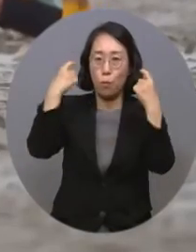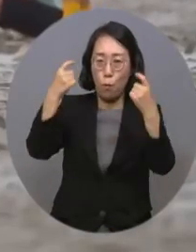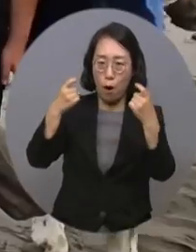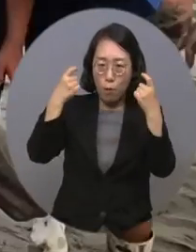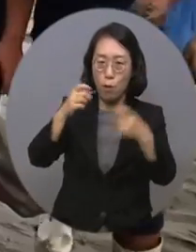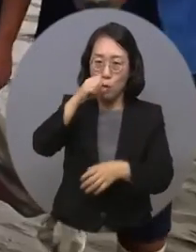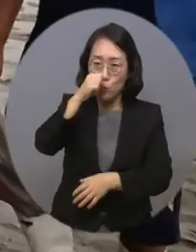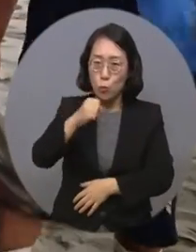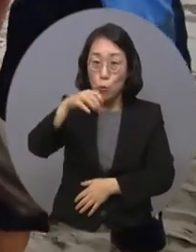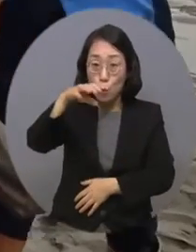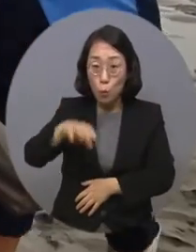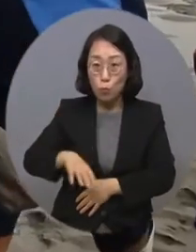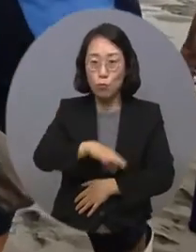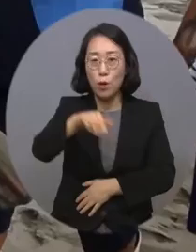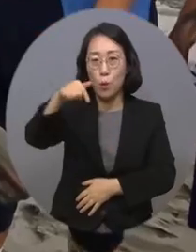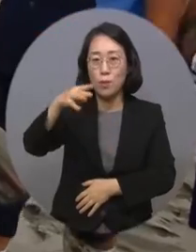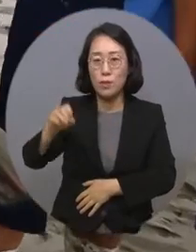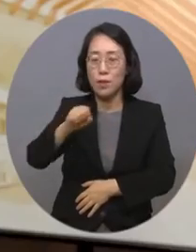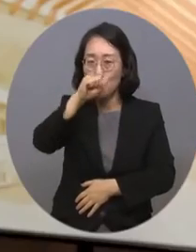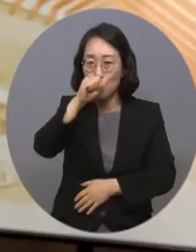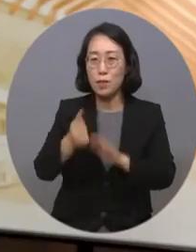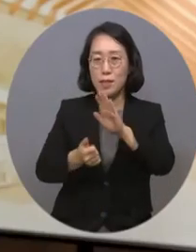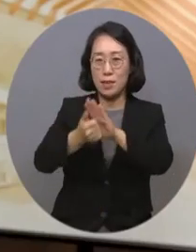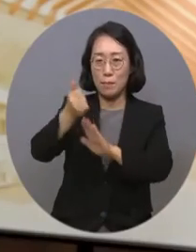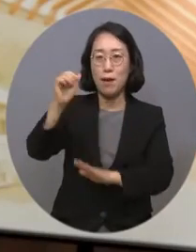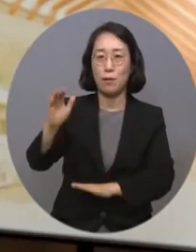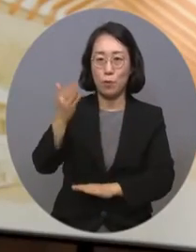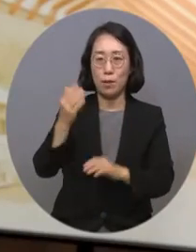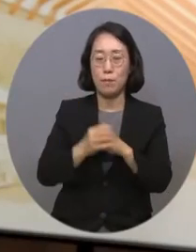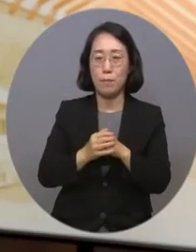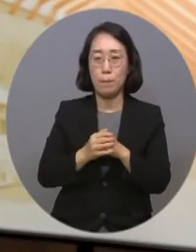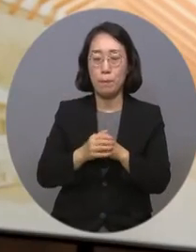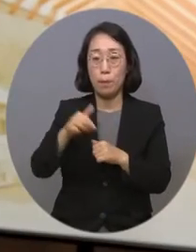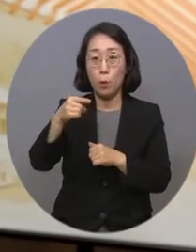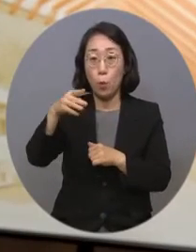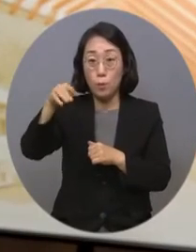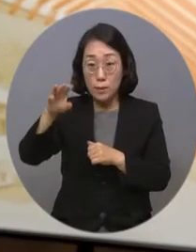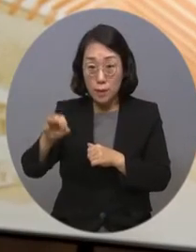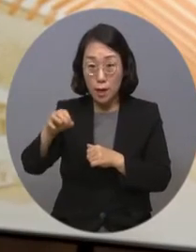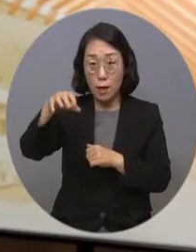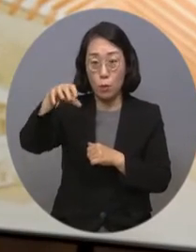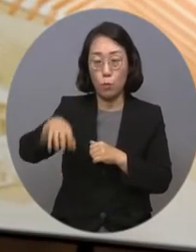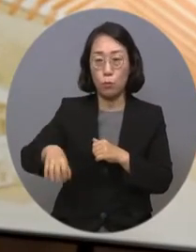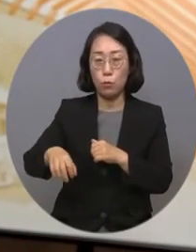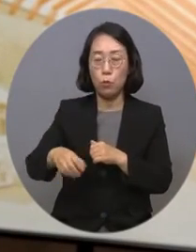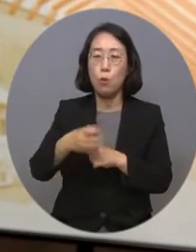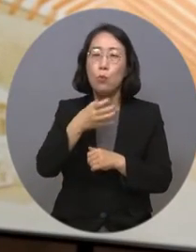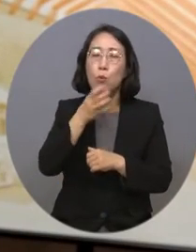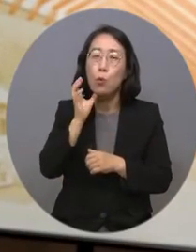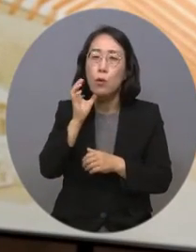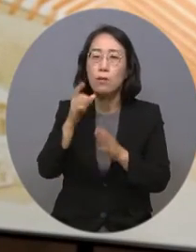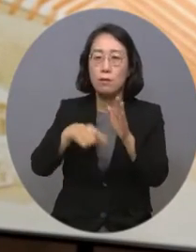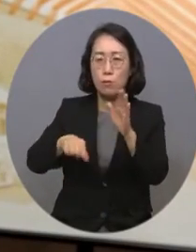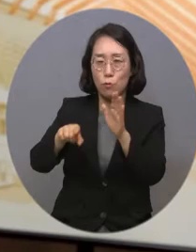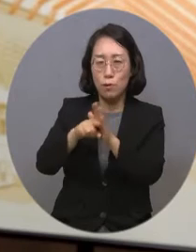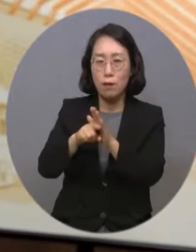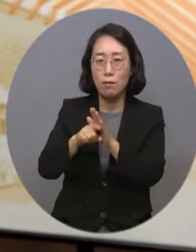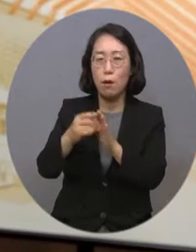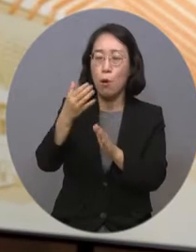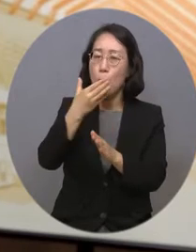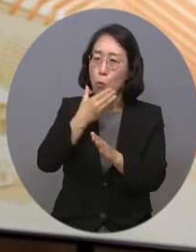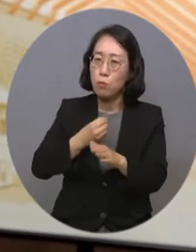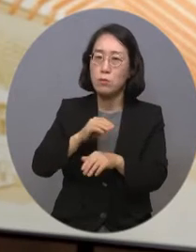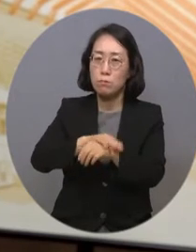고창이 희망이 되리라고 기대하고 있습니다. 네. 그리고 고창군에서는 그 어르신들을 위한 복지정책이 네. 상당히 네.